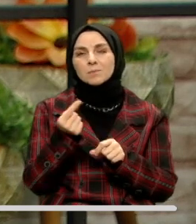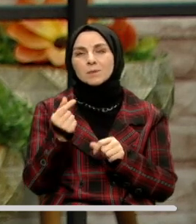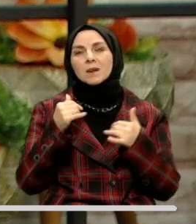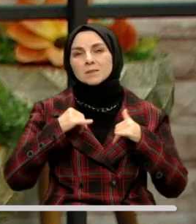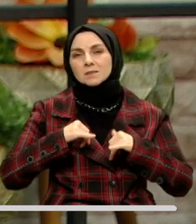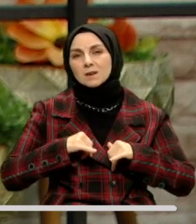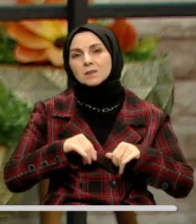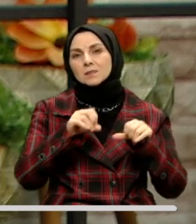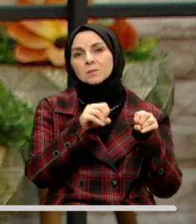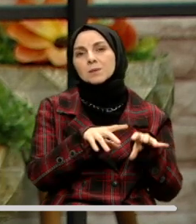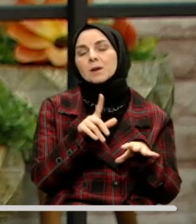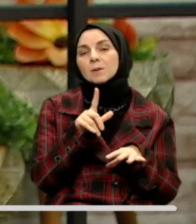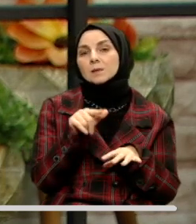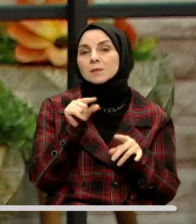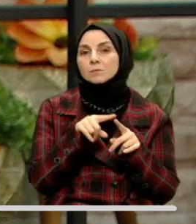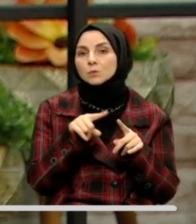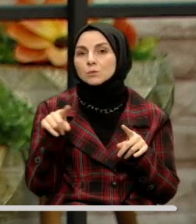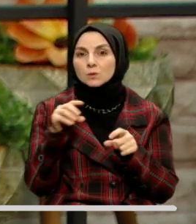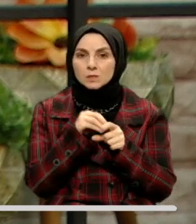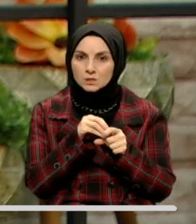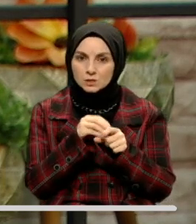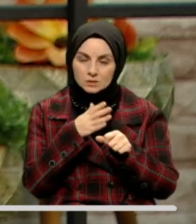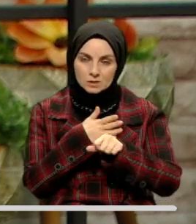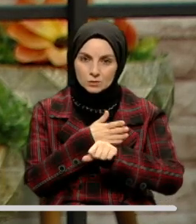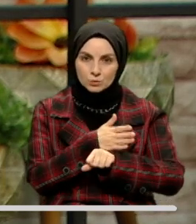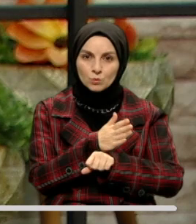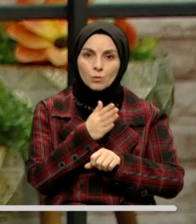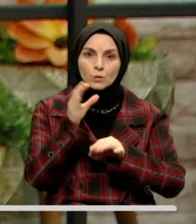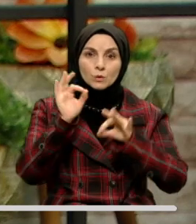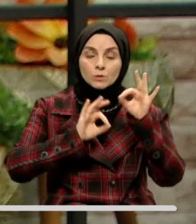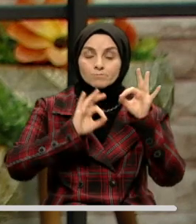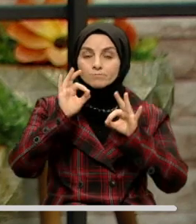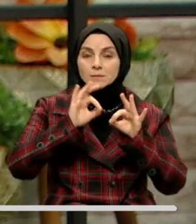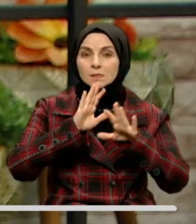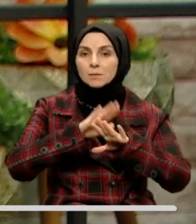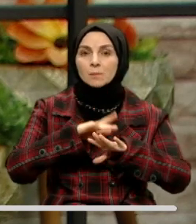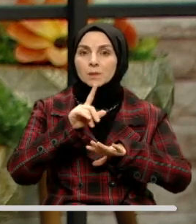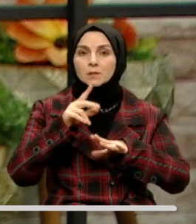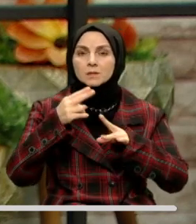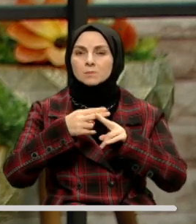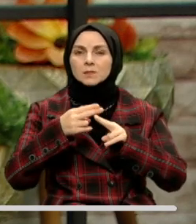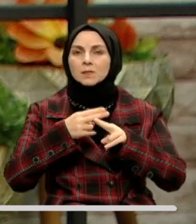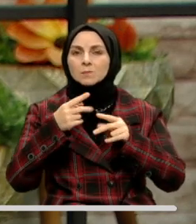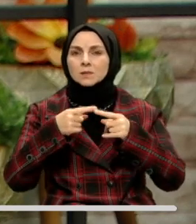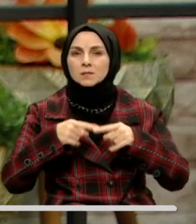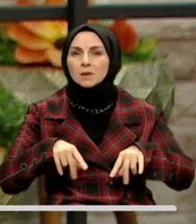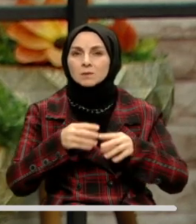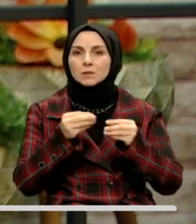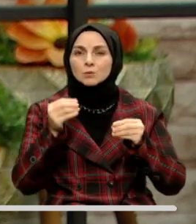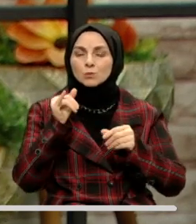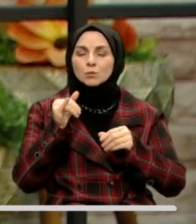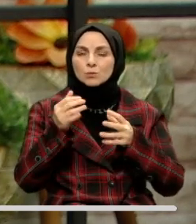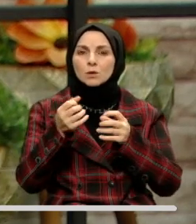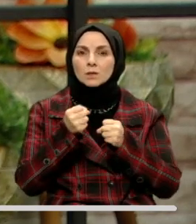Dolayısıyla buradaki süreç içinde de doğru analizler yapmak lazım. Deneme sınavlarında çok kötü alıp gerçek